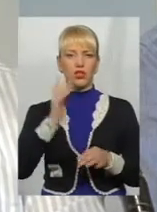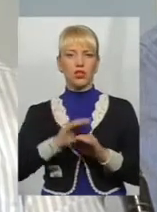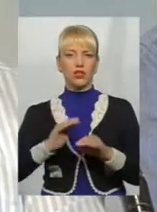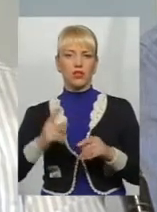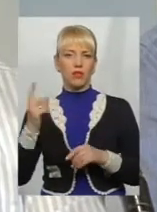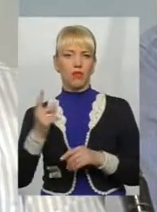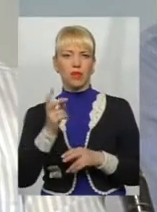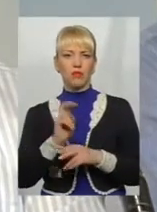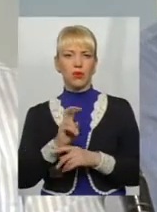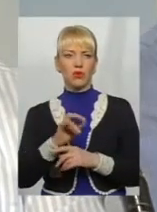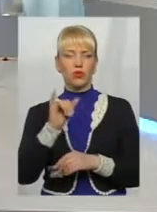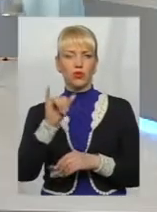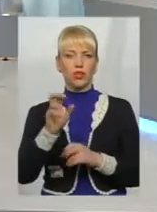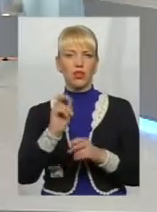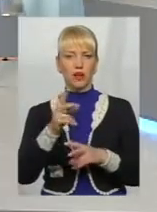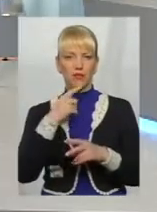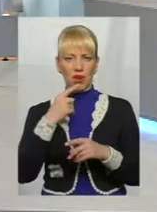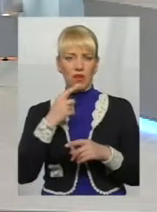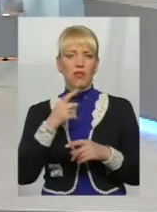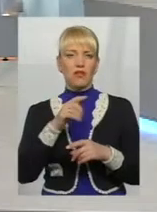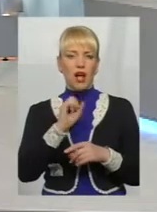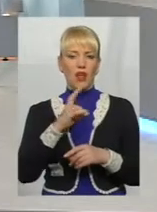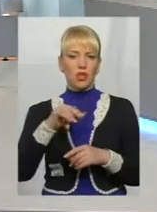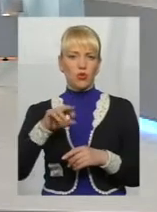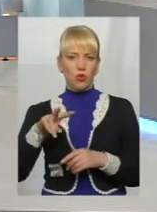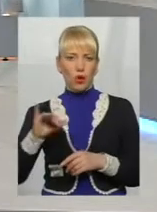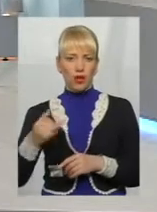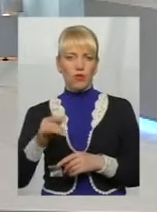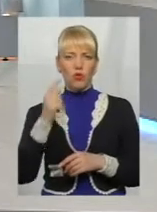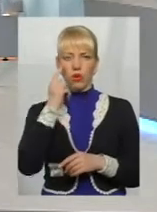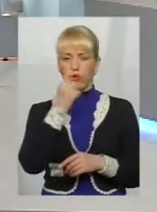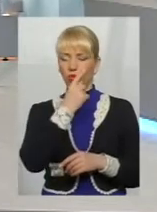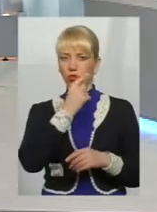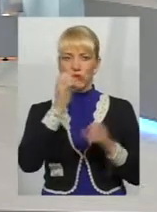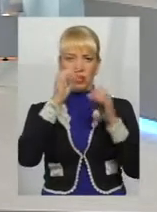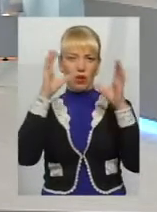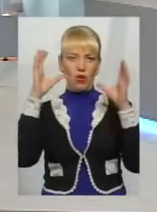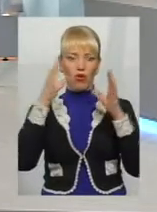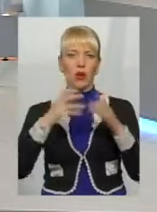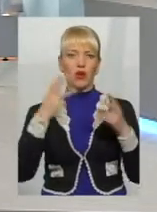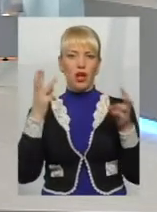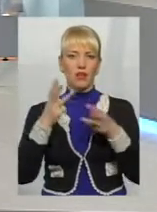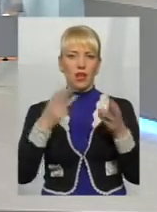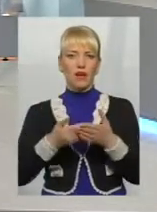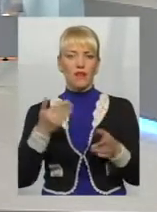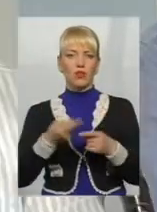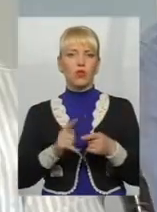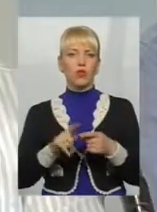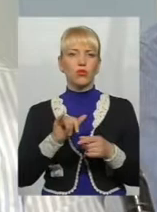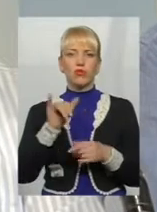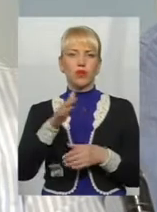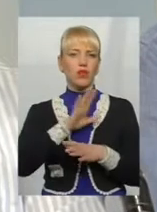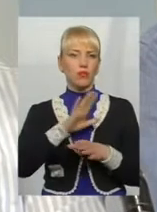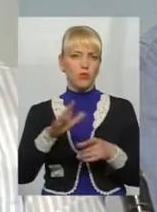них от дійсно, як сказав пан Анатолій, в них очі горять від того, наскільки ну, вони були обділені, скажімо